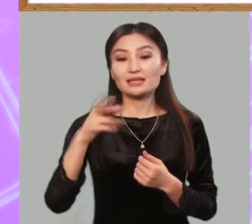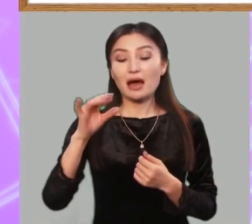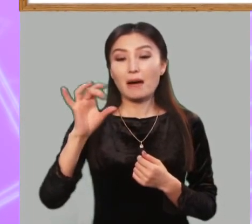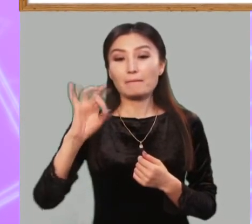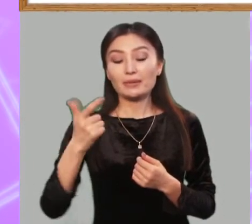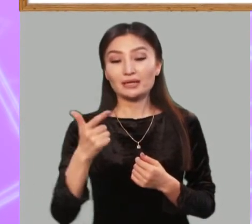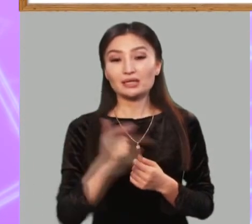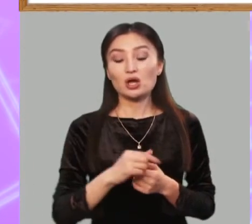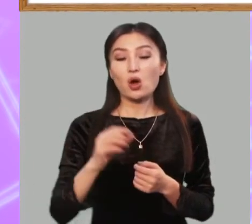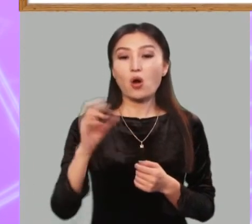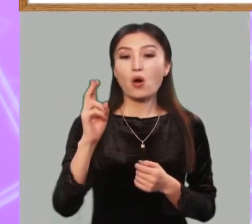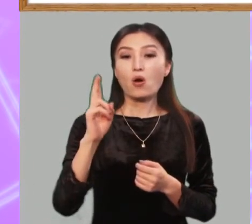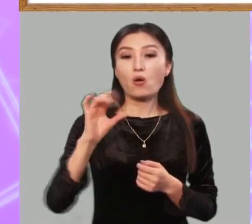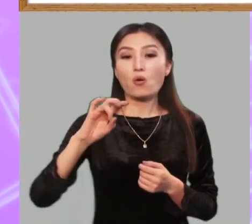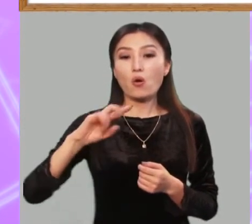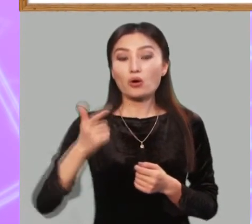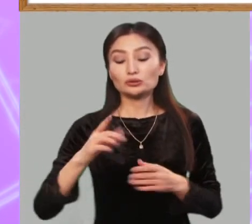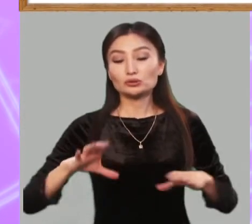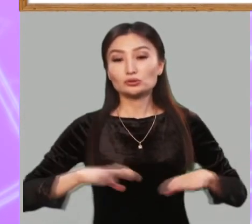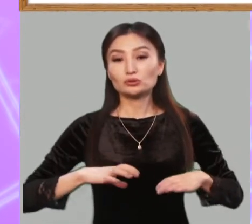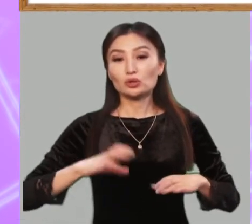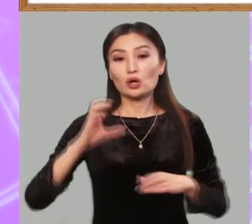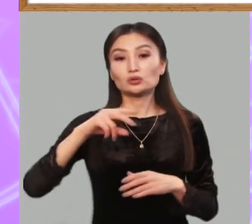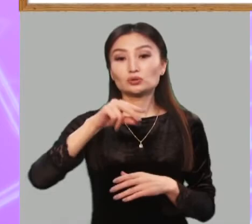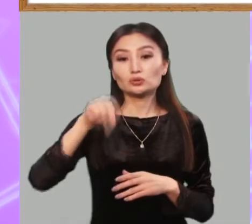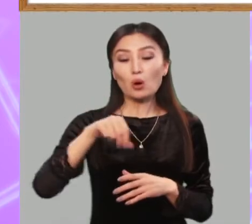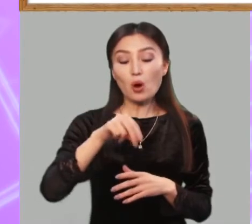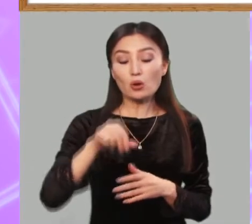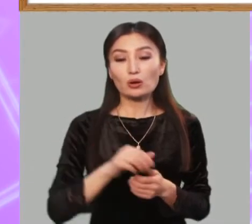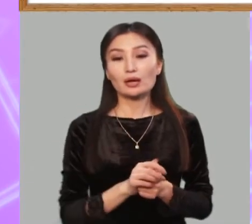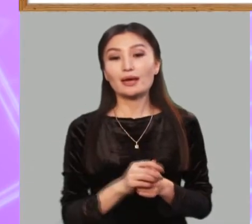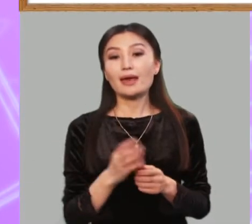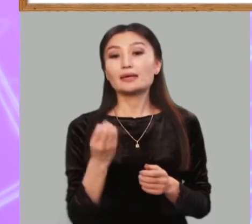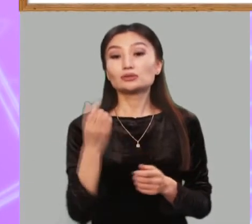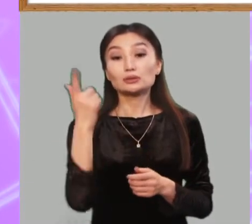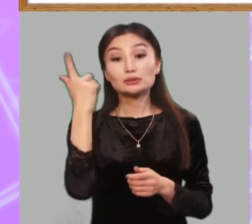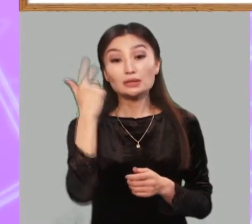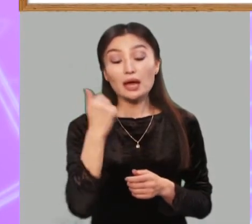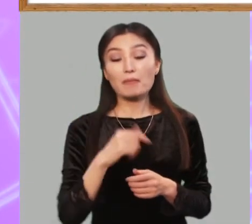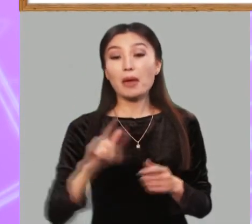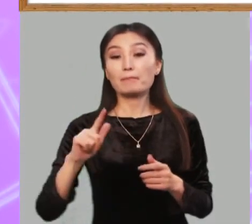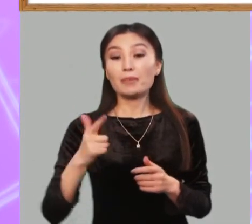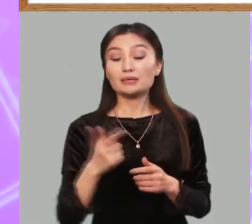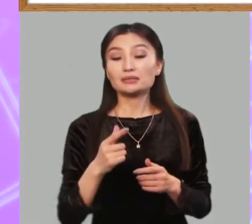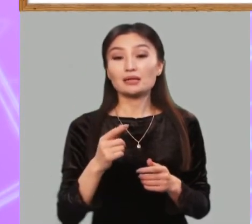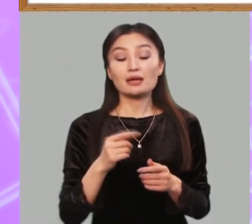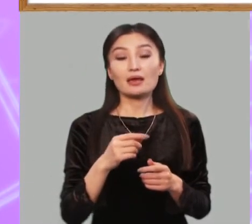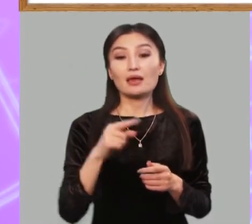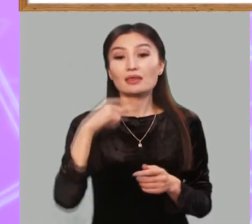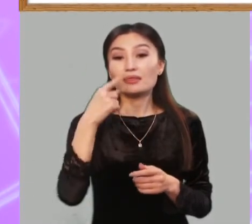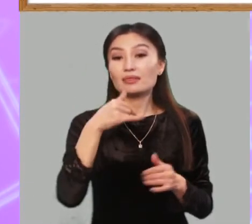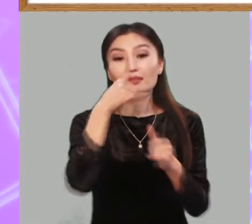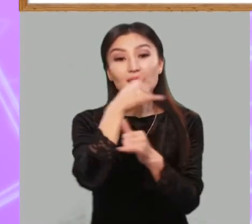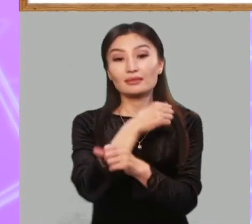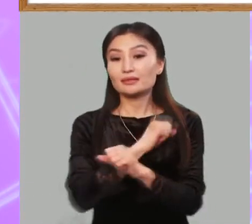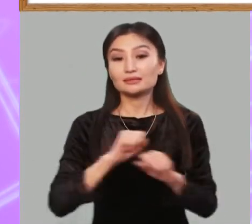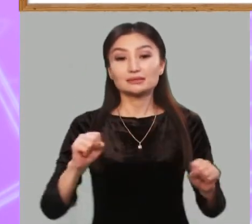«сентябрь», «конь», «соль». Еще мы знаем, что мягкий знак не